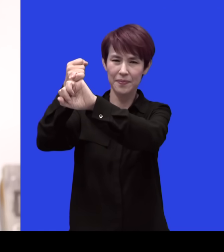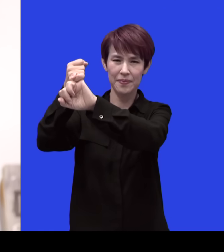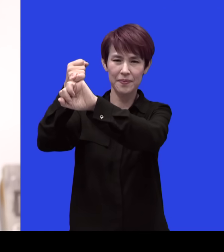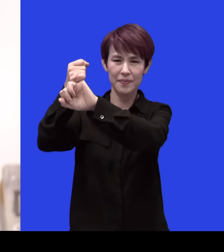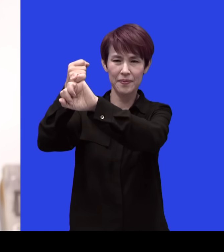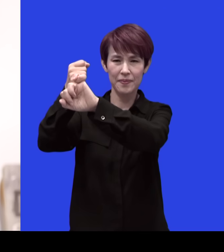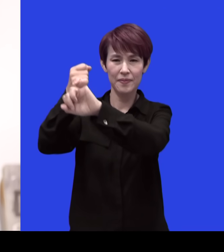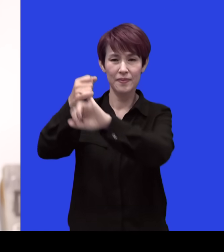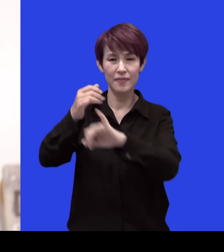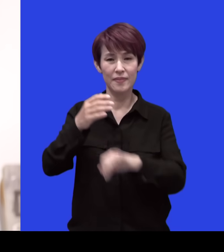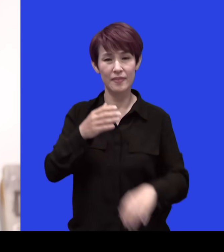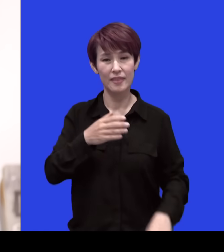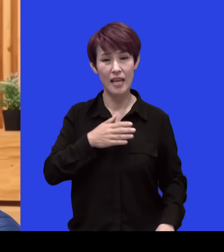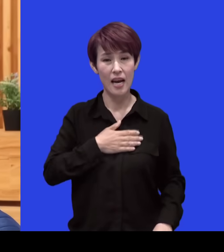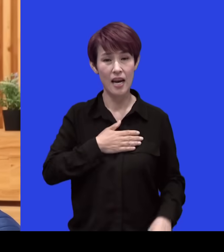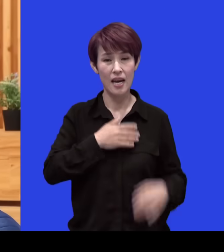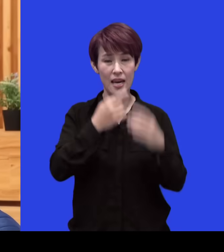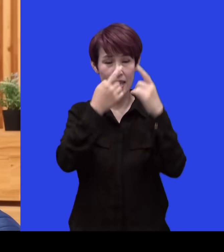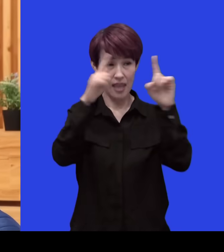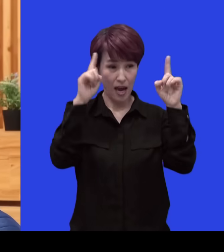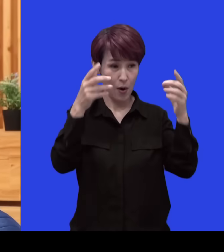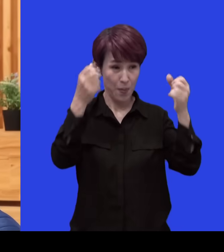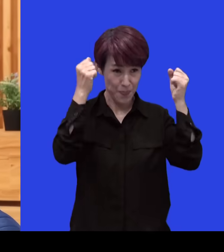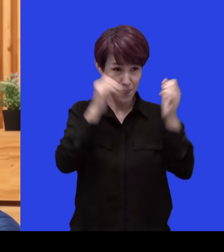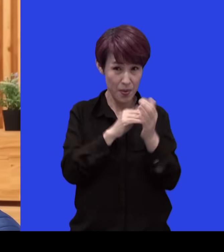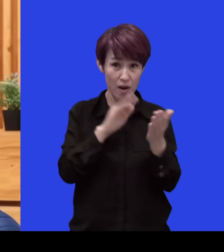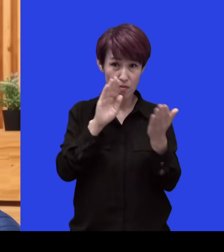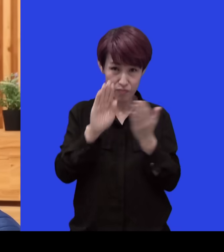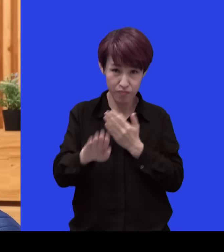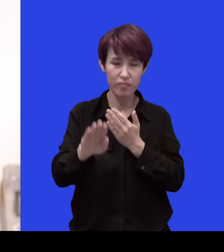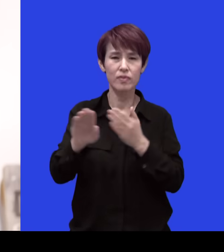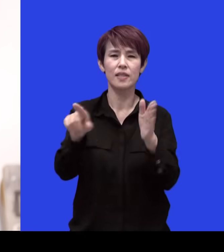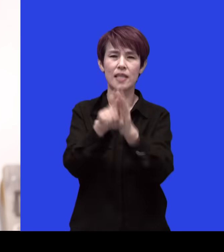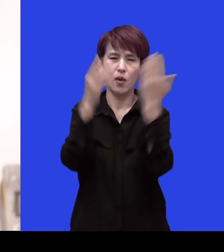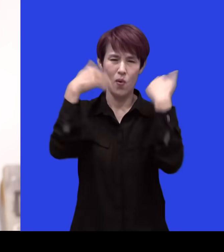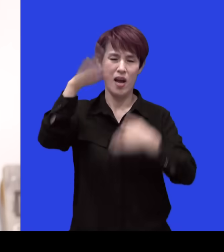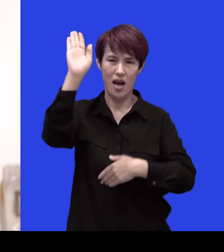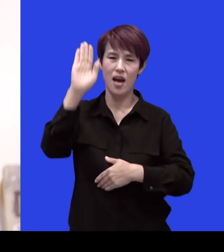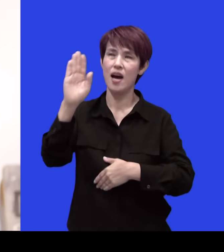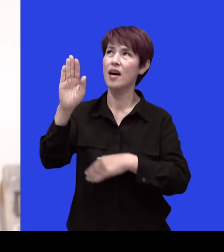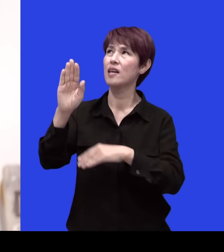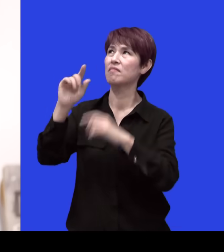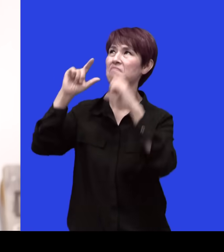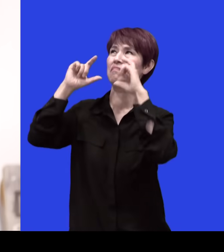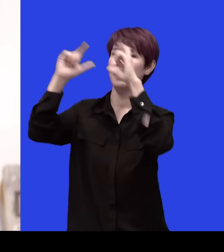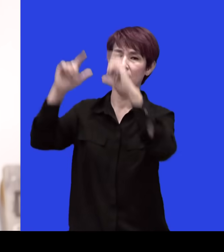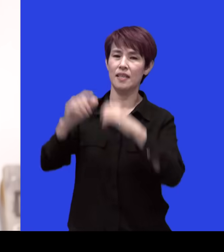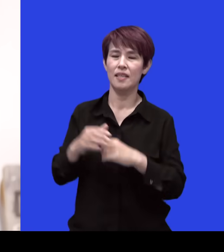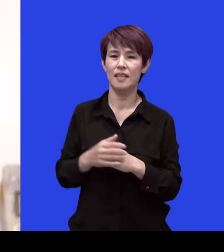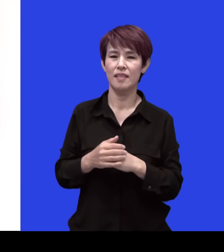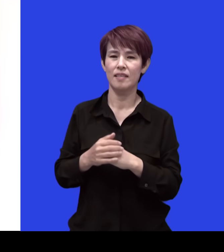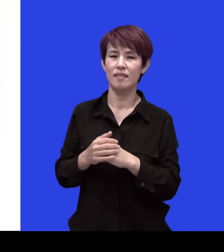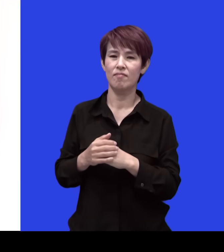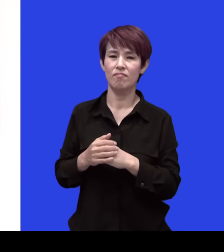다만 저 대학 마치고 가겠습니다. 예. 예. 대학 가게 해주세요. 네. 이 하나님 대학 보내주신 거예요.